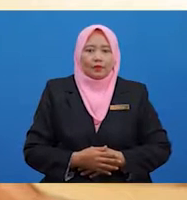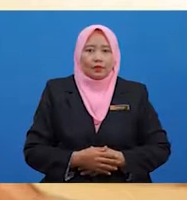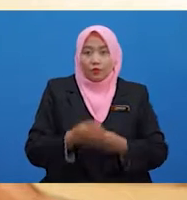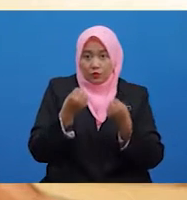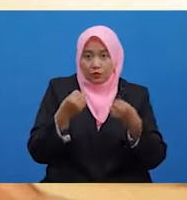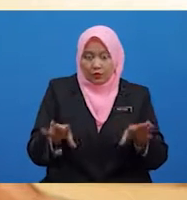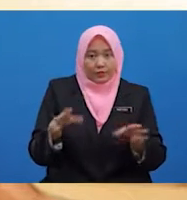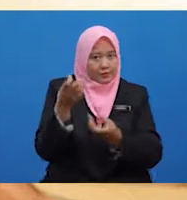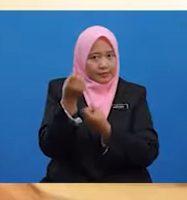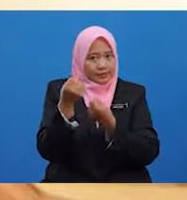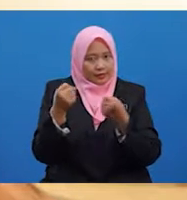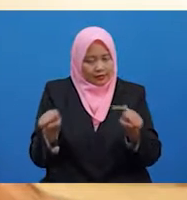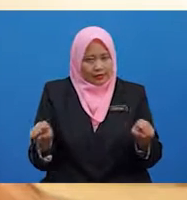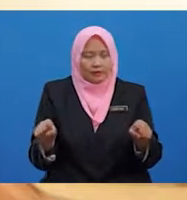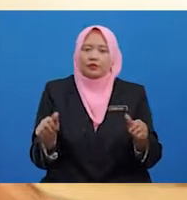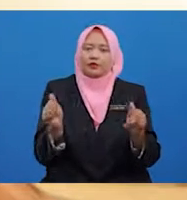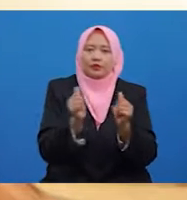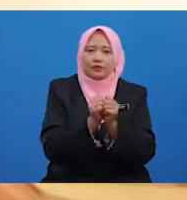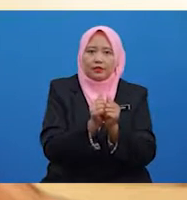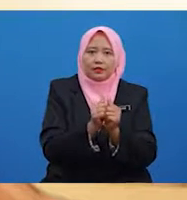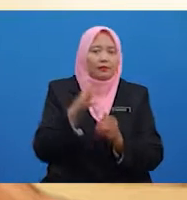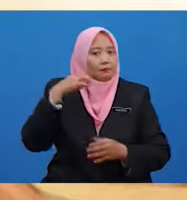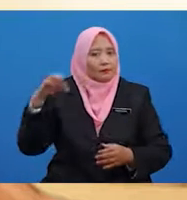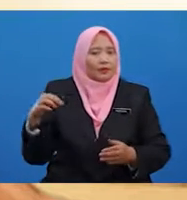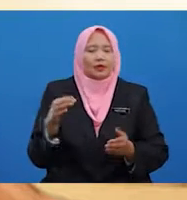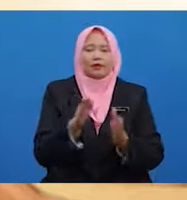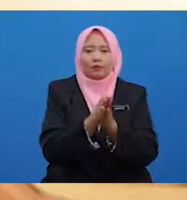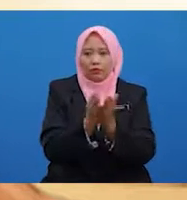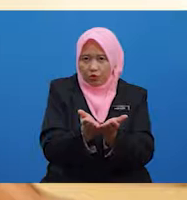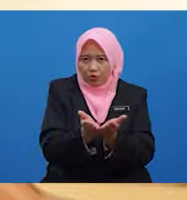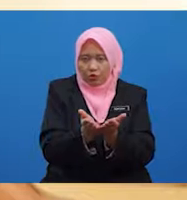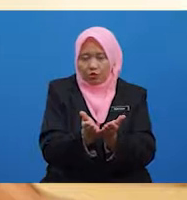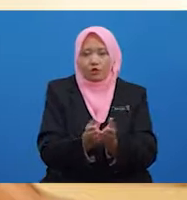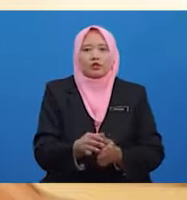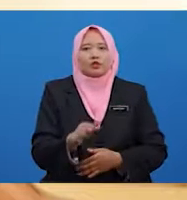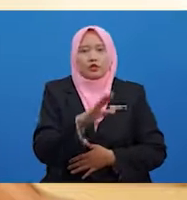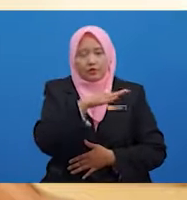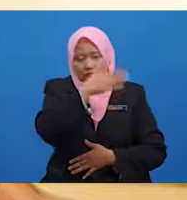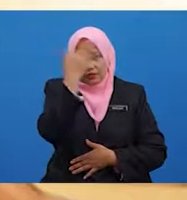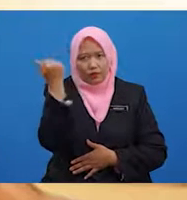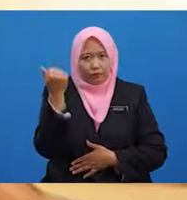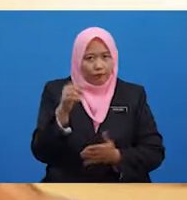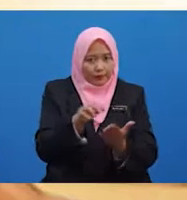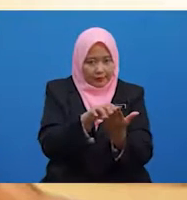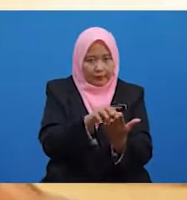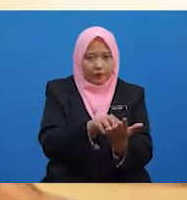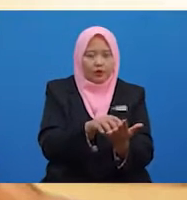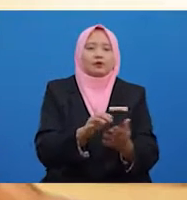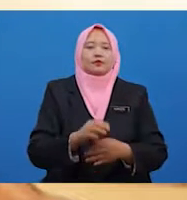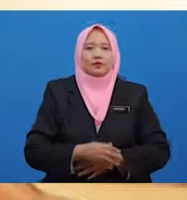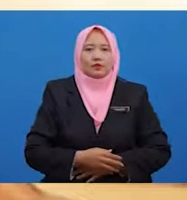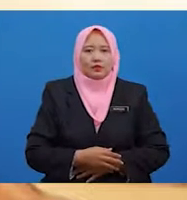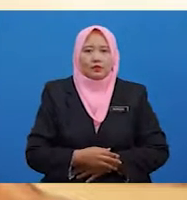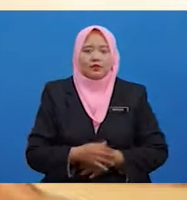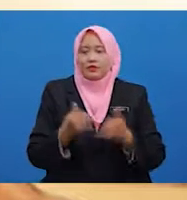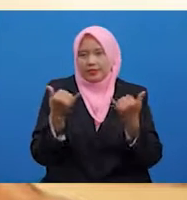Sudahkah kamu bersedia dengan pen dan buku nota? Jangan lupa ya, kalkulator juga. Sekarang, mari kita